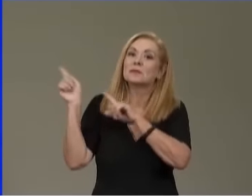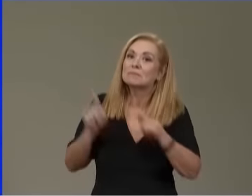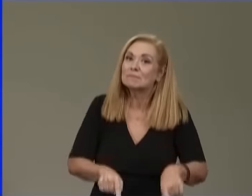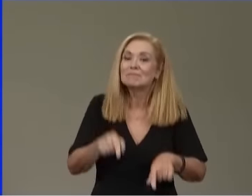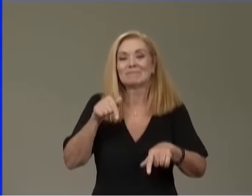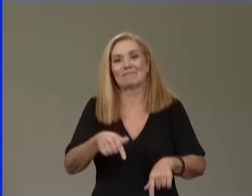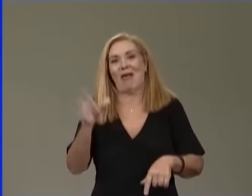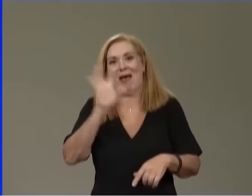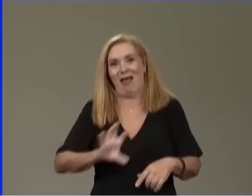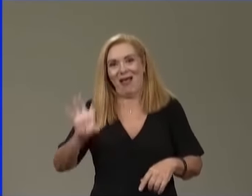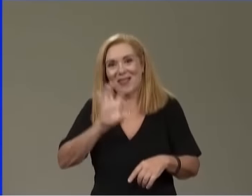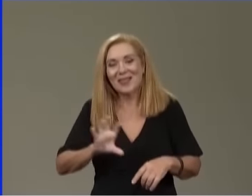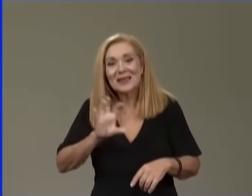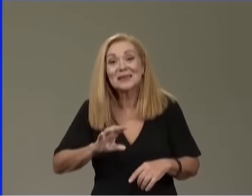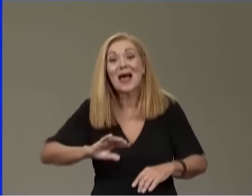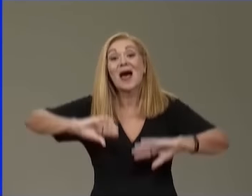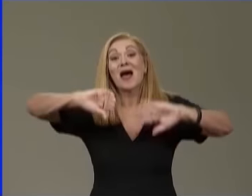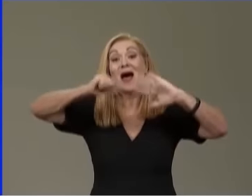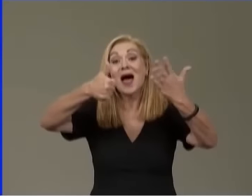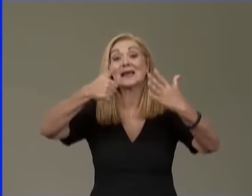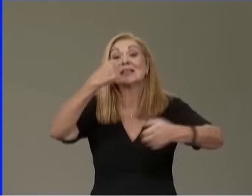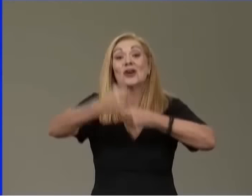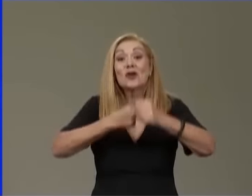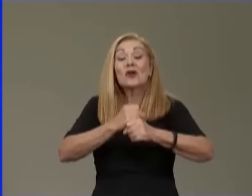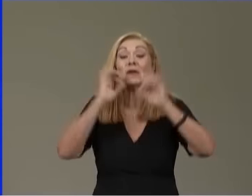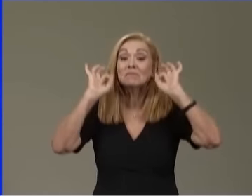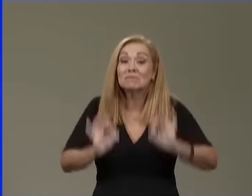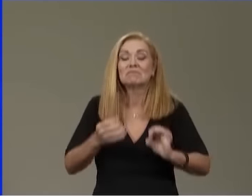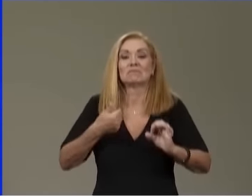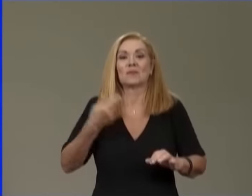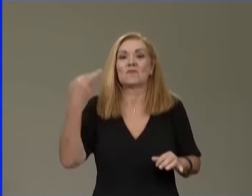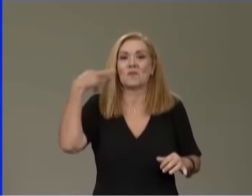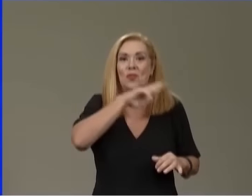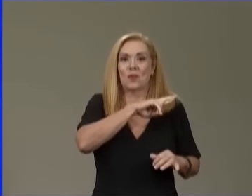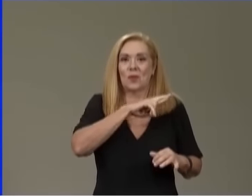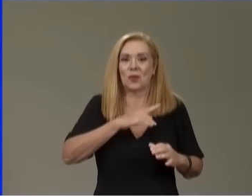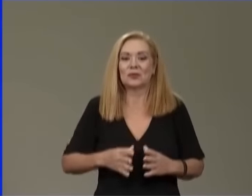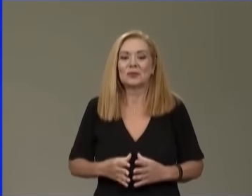Έκθεση για έκτη χρονιά ως Πρωθυπουργός.